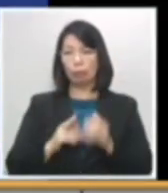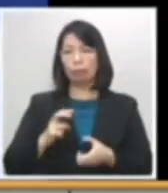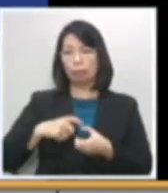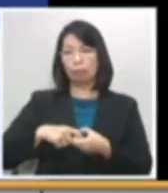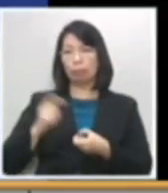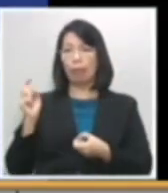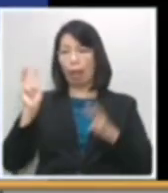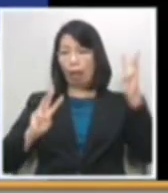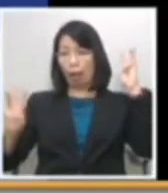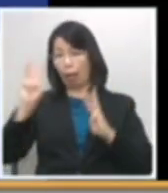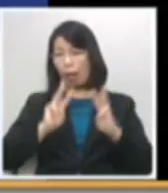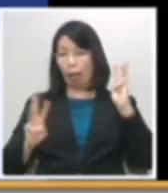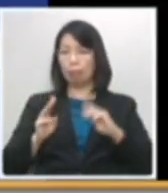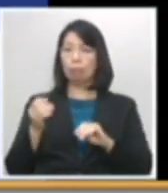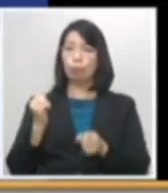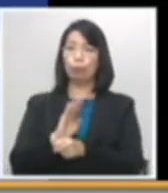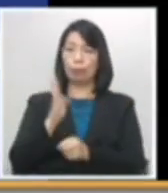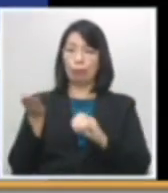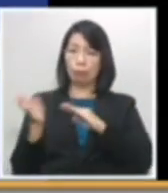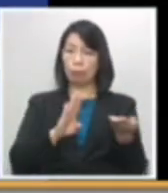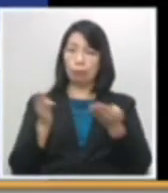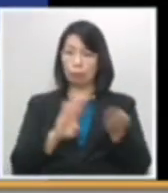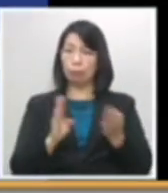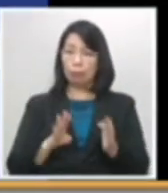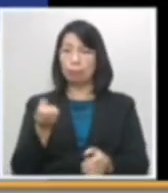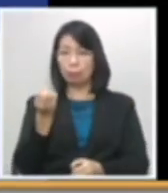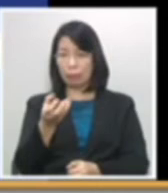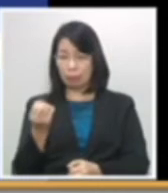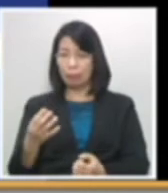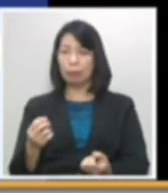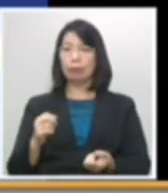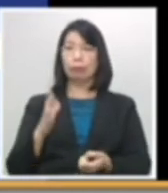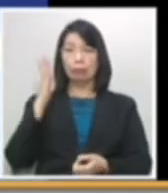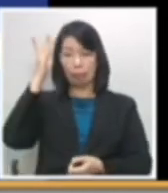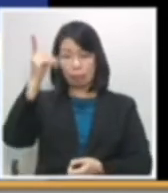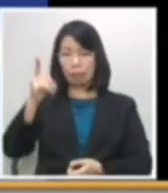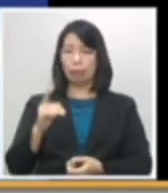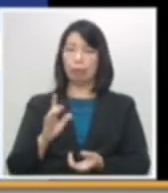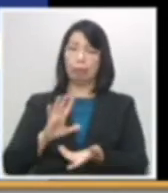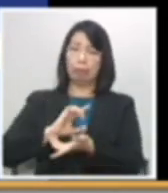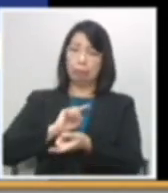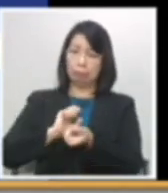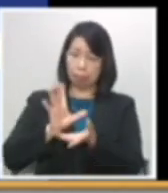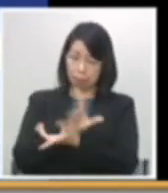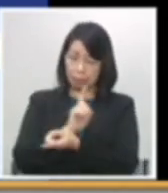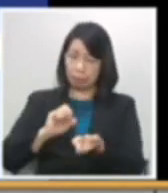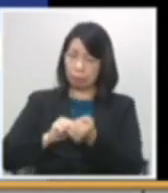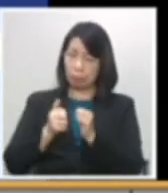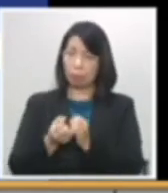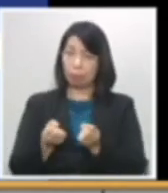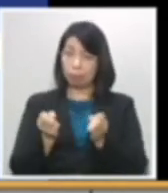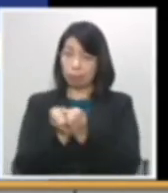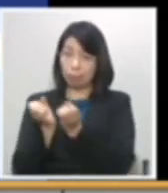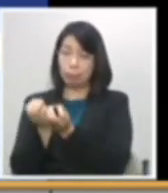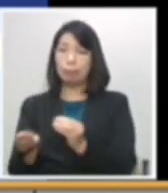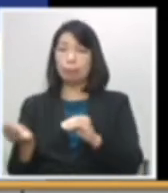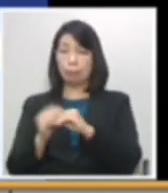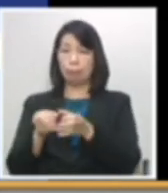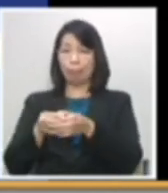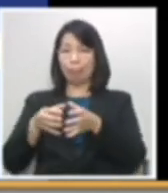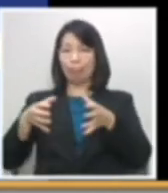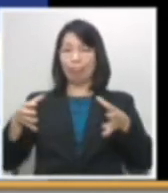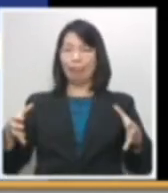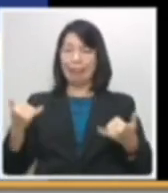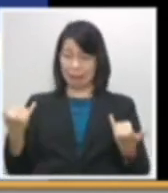ายของธุรกิจรวมทั้งเกิดปัญหาทางสังคมอีกมากมายที่จะตามมาซึ่งขณะนี้ได้เริ่มส่งสั